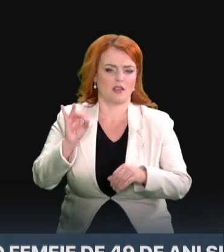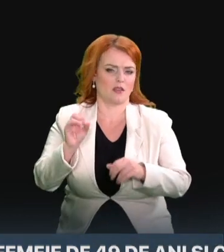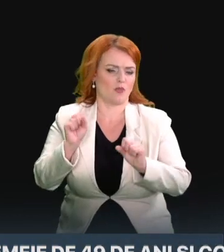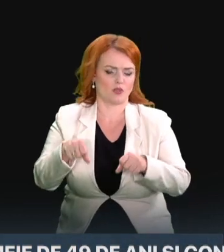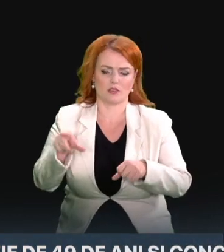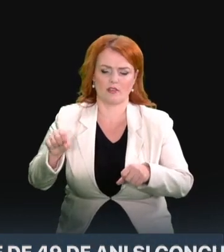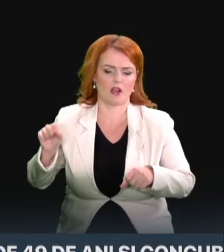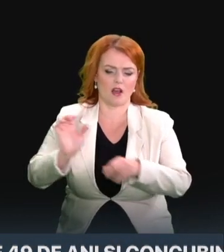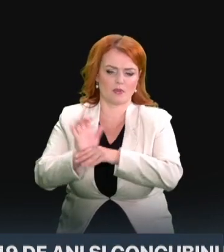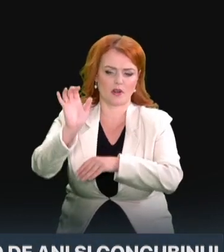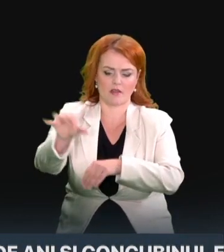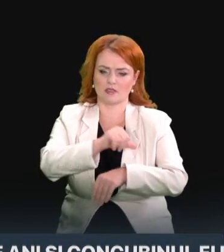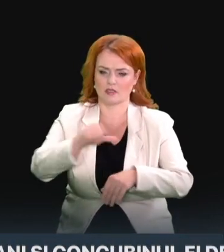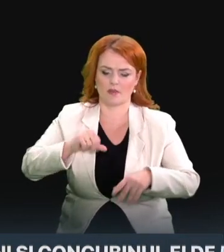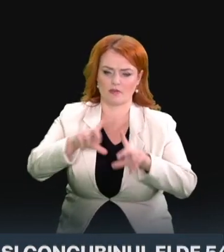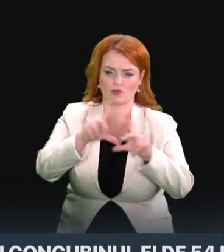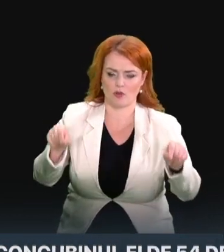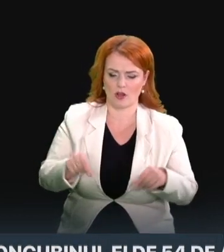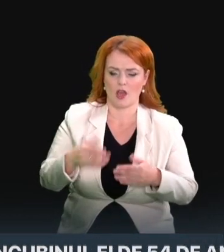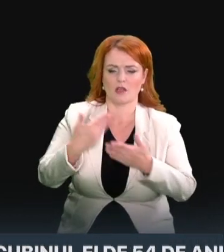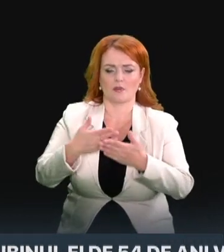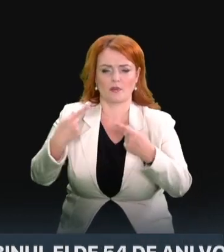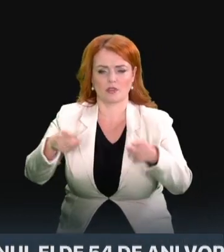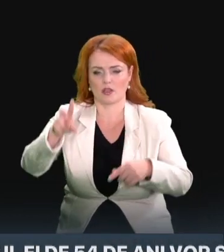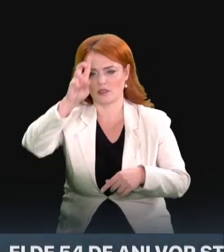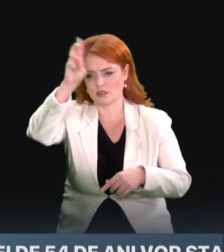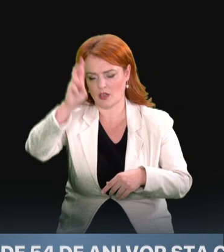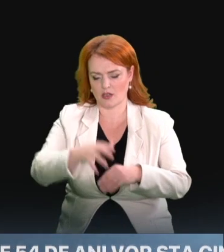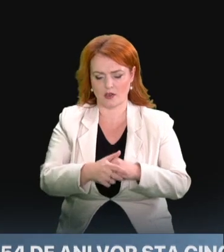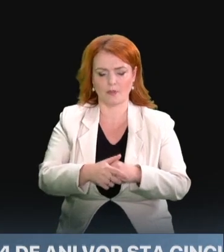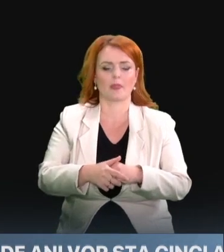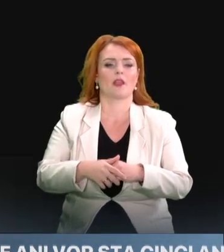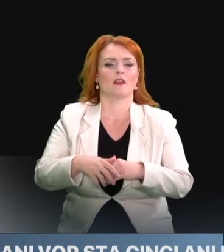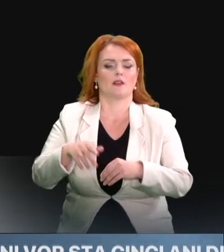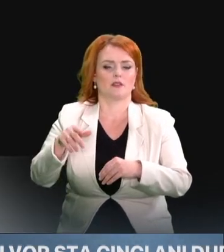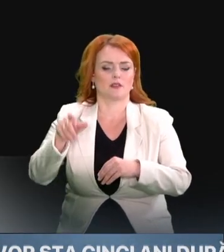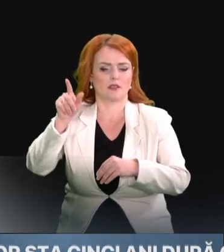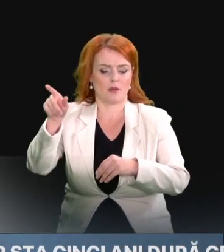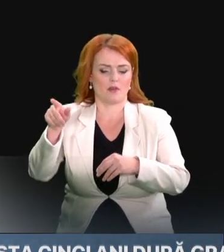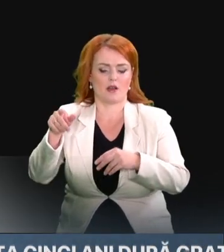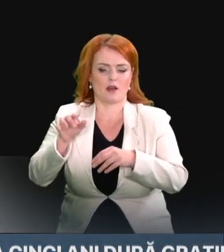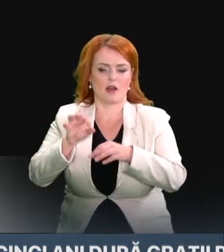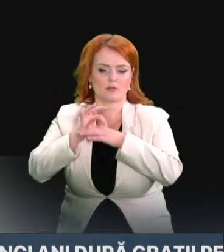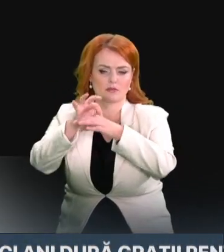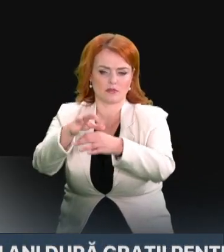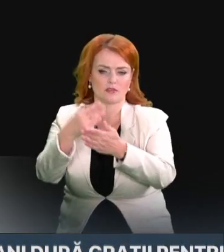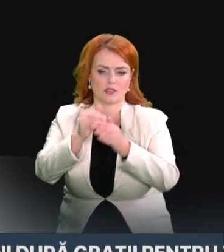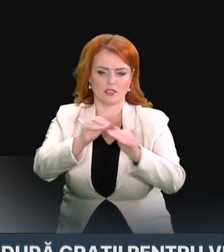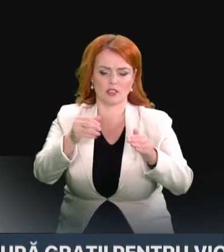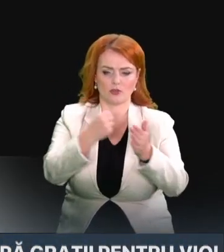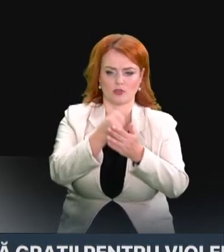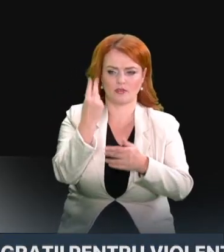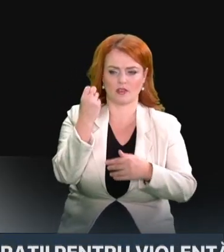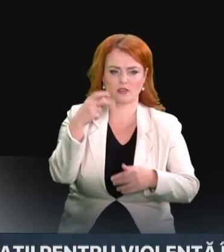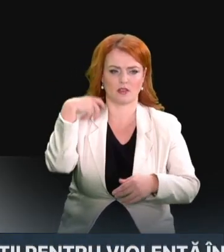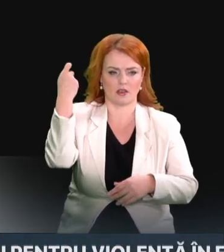însoțiți până cel puțin la 12 ani. În cazul nostru, noi avem o fetiță de 4 ani, care este încă în vârsta decelușilor și care